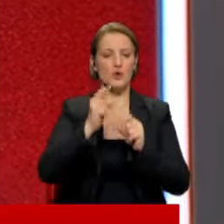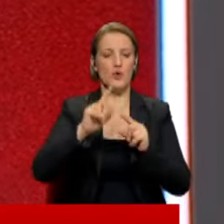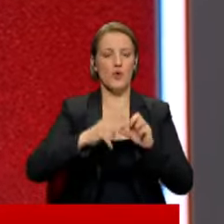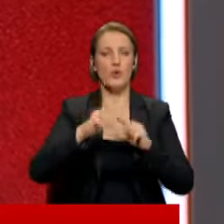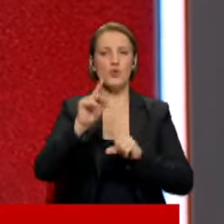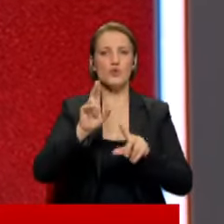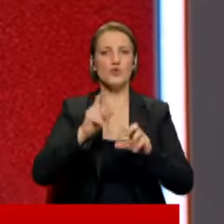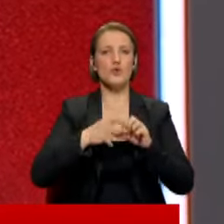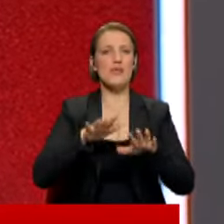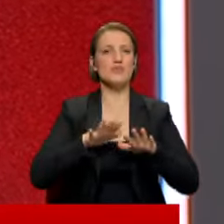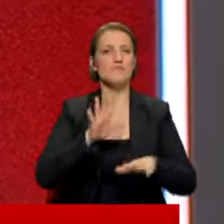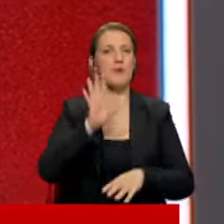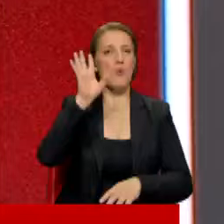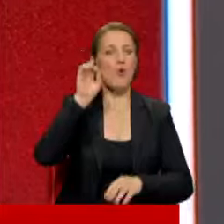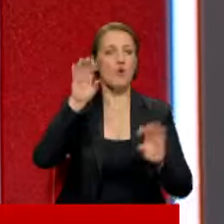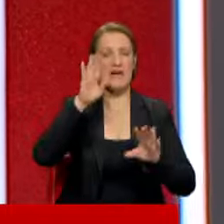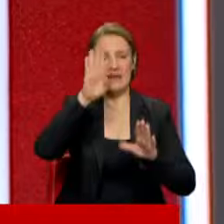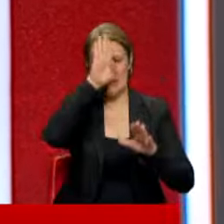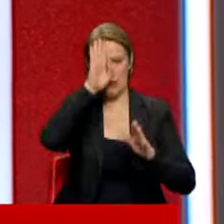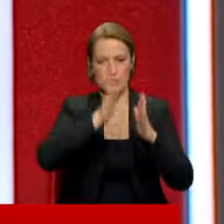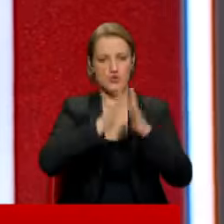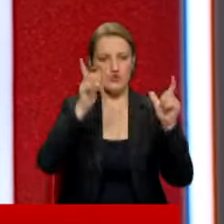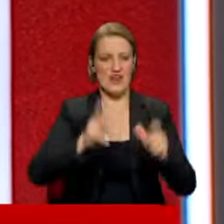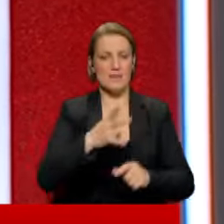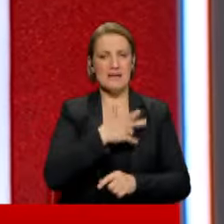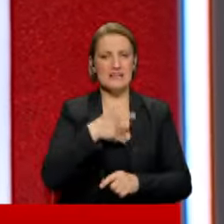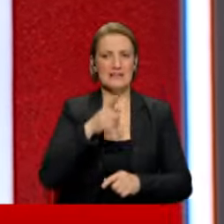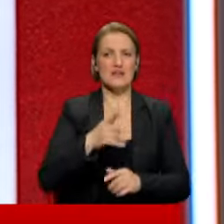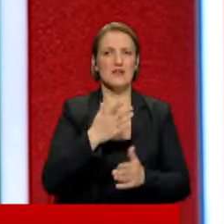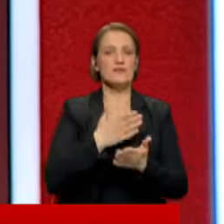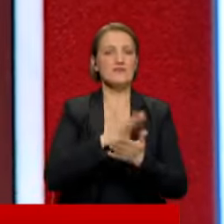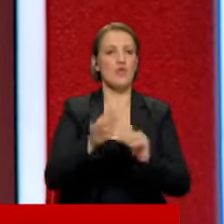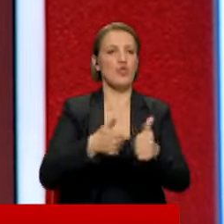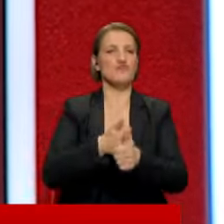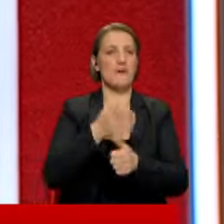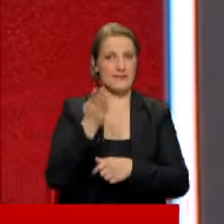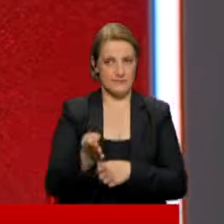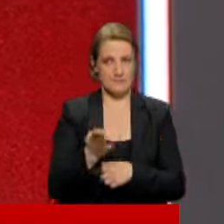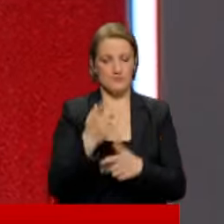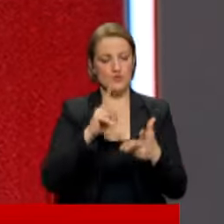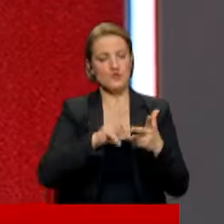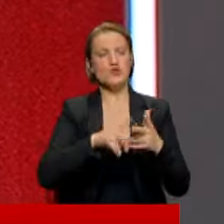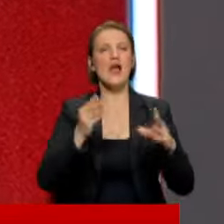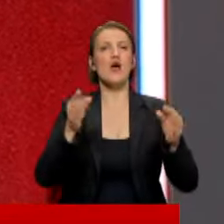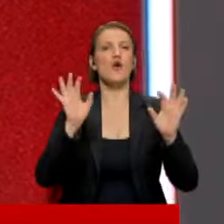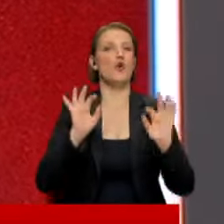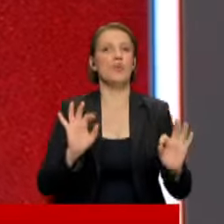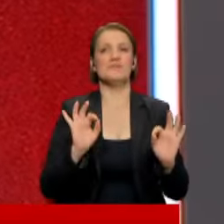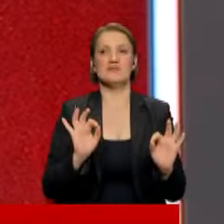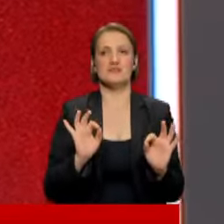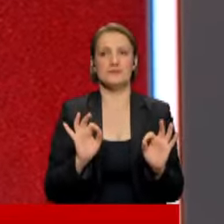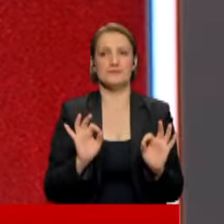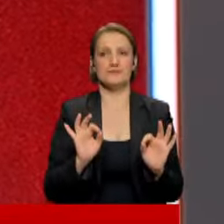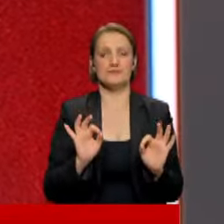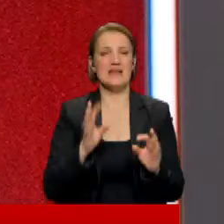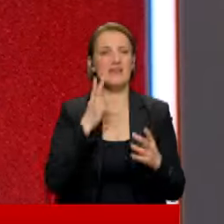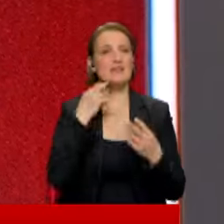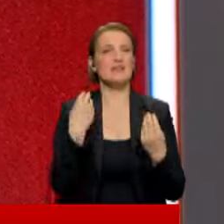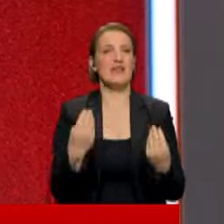Naci hocamız aynı zamanda İstanbul Büyükşehir Belediyesi'nin de sürekli danışmanıdır 3 en önemlisi